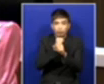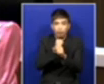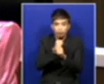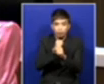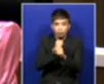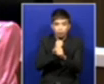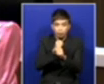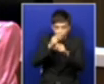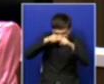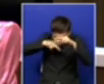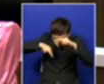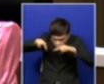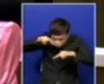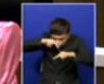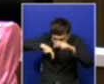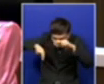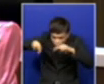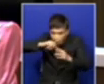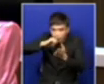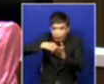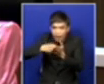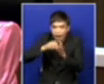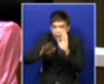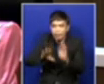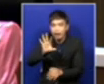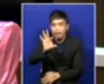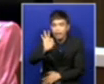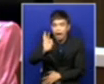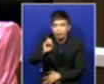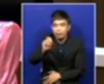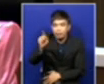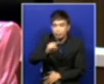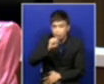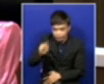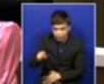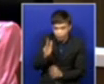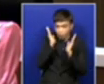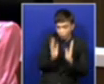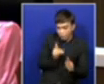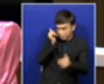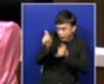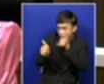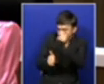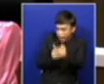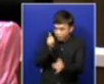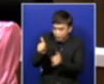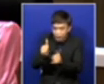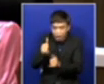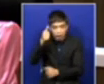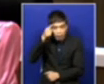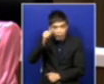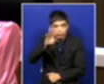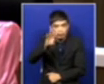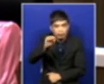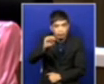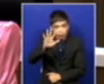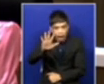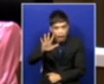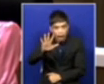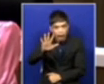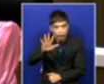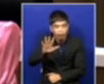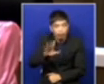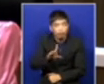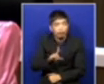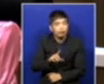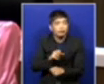ายกว่า 90% ที่ไปขอเนี่ยนะครับใช้เวลามากกว่า45วันแล้วนี่จะให้ผมไว้ใจ